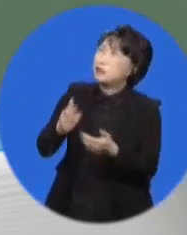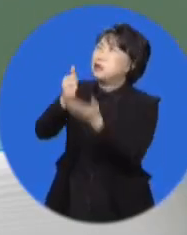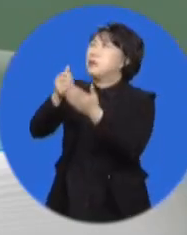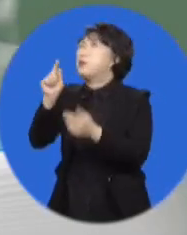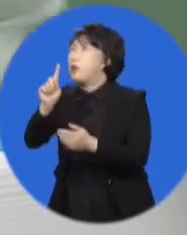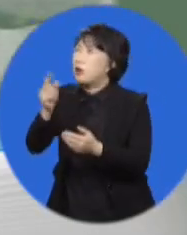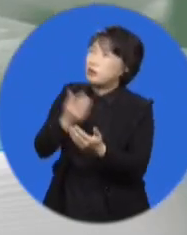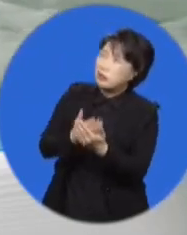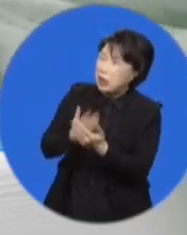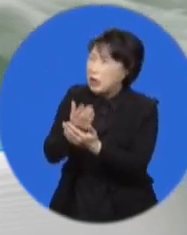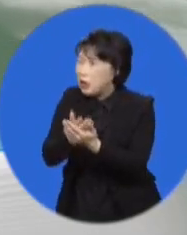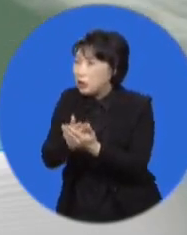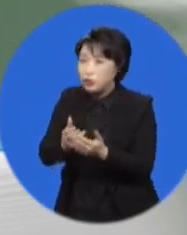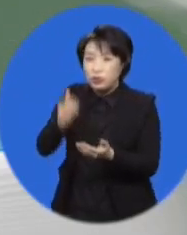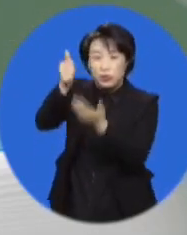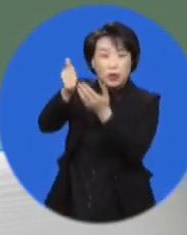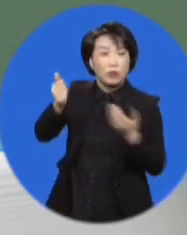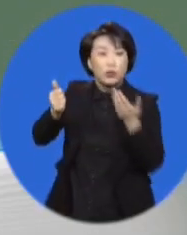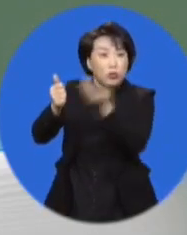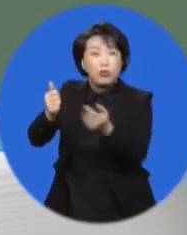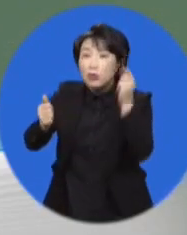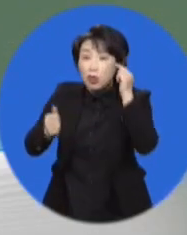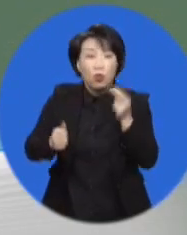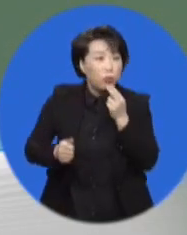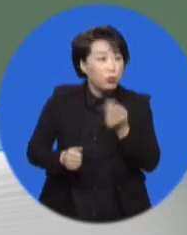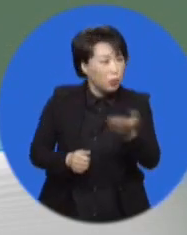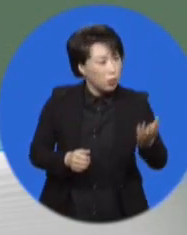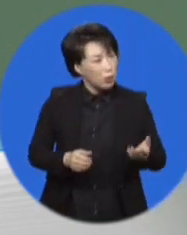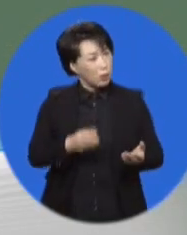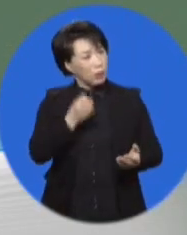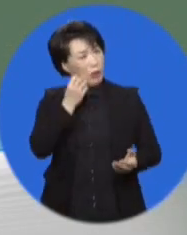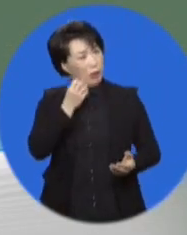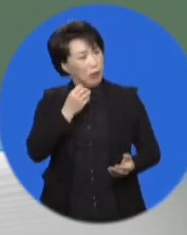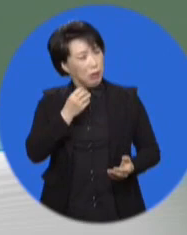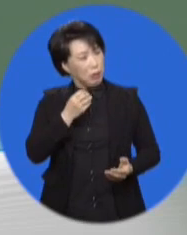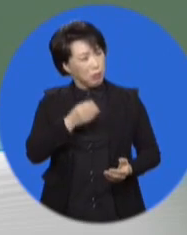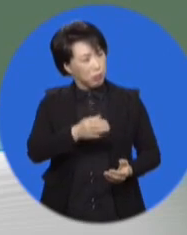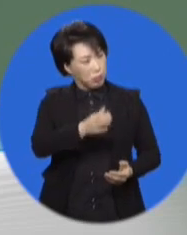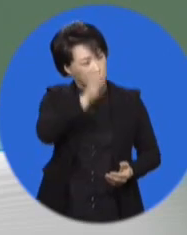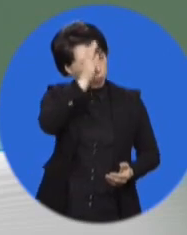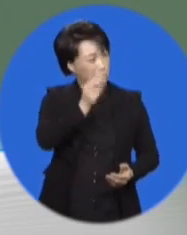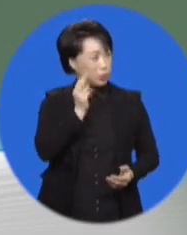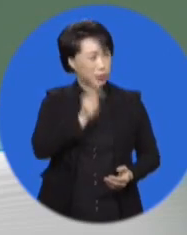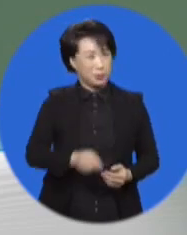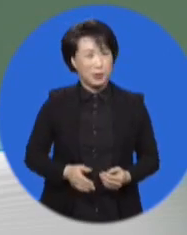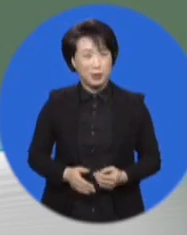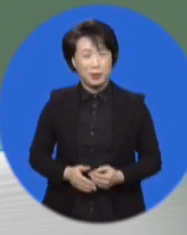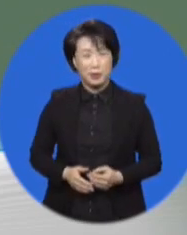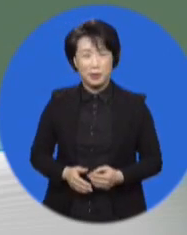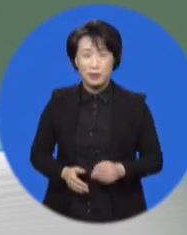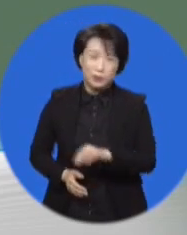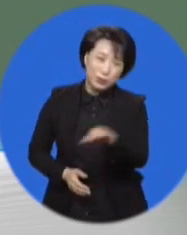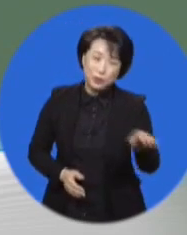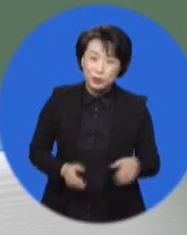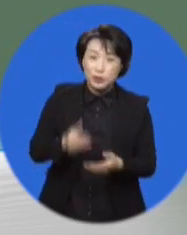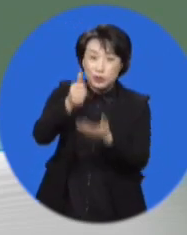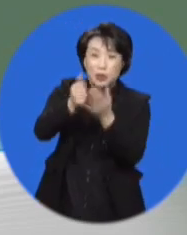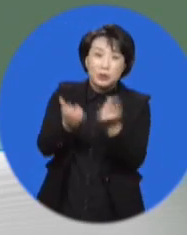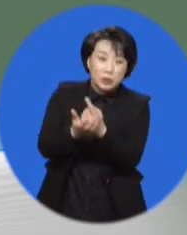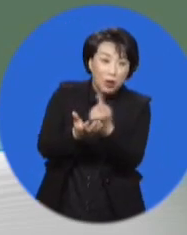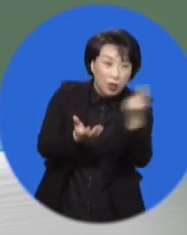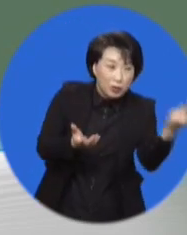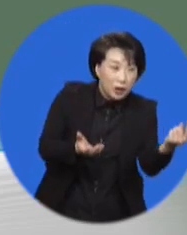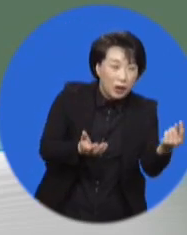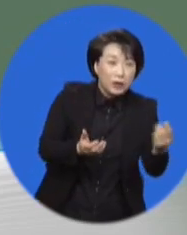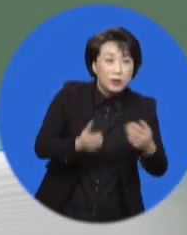말하지 주님께 드리려고를 안 해. 이거 보통 병이 아니지. 우리는 주님 떠나